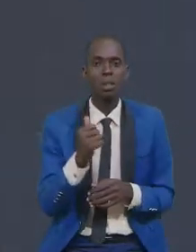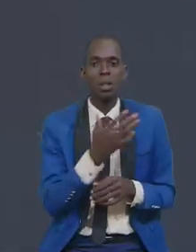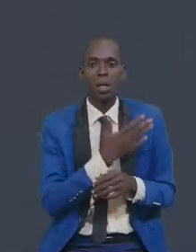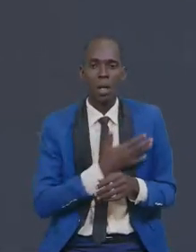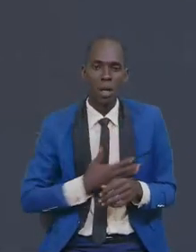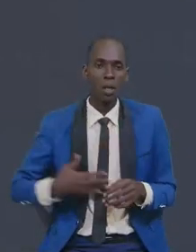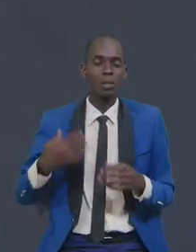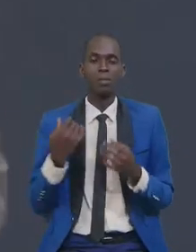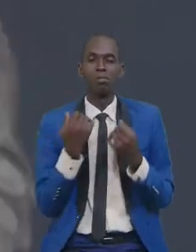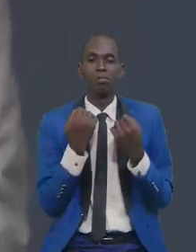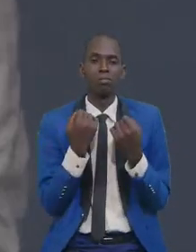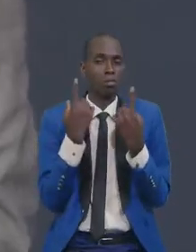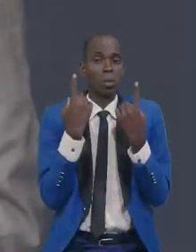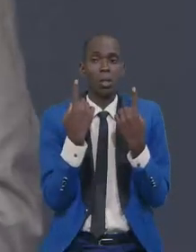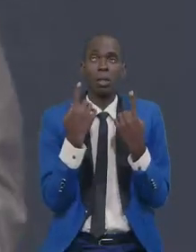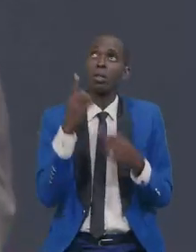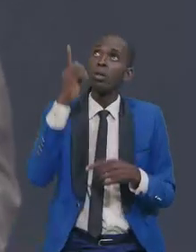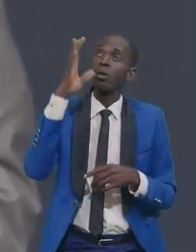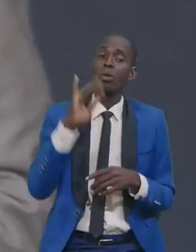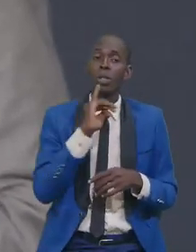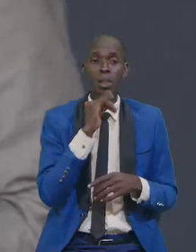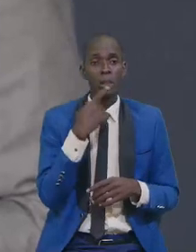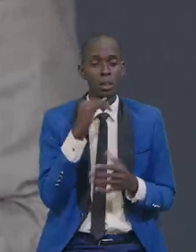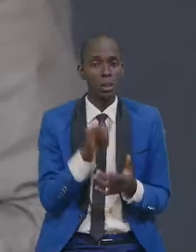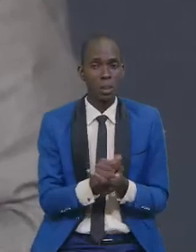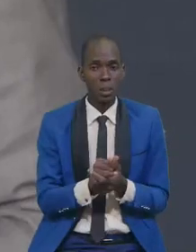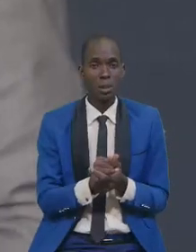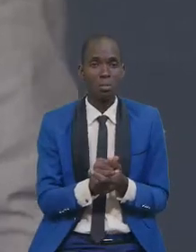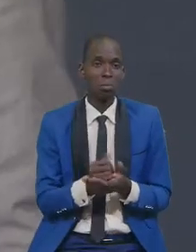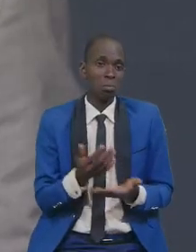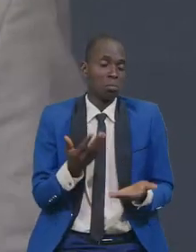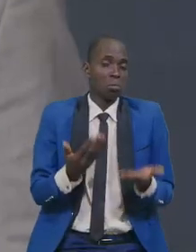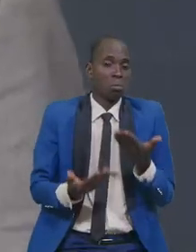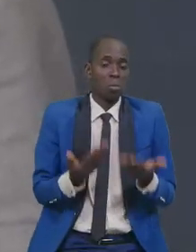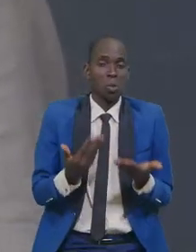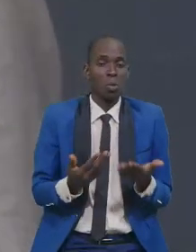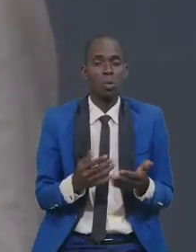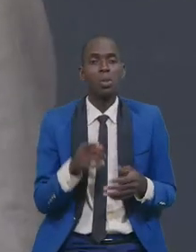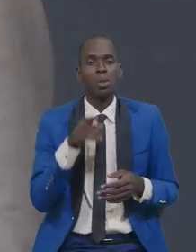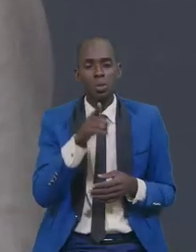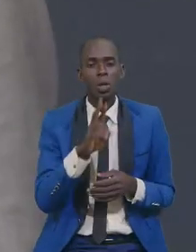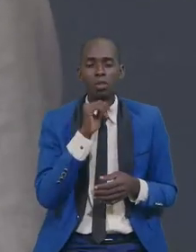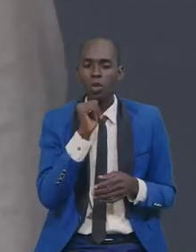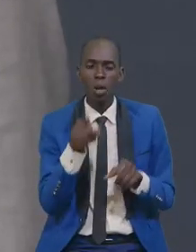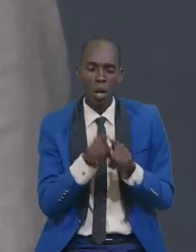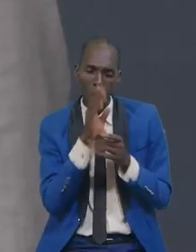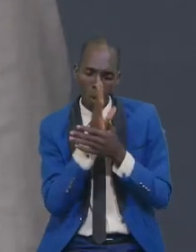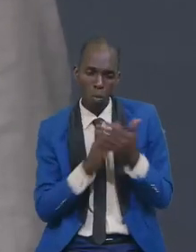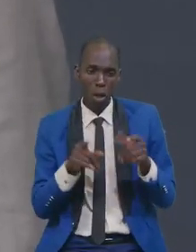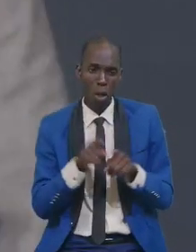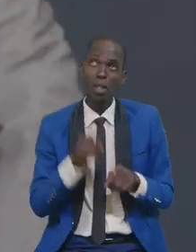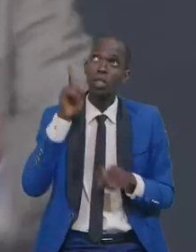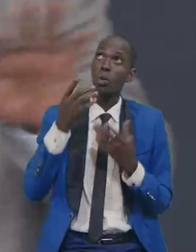prie, je suis surpris. Dieu dit, même si il n'est pas si humble que je veux